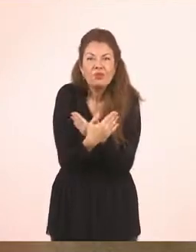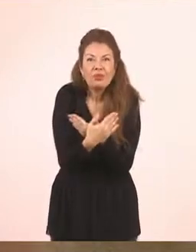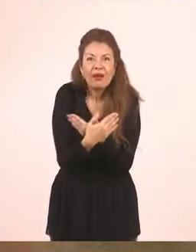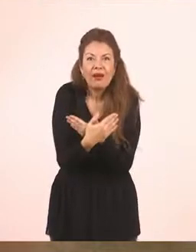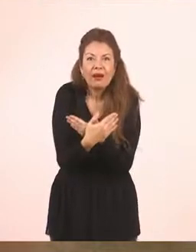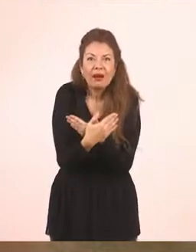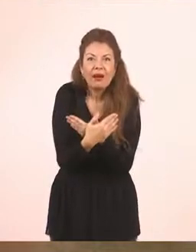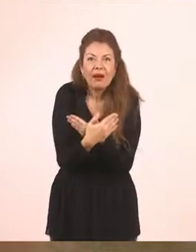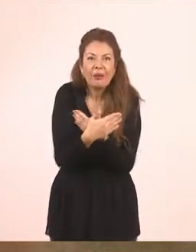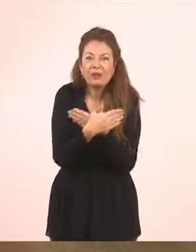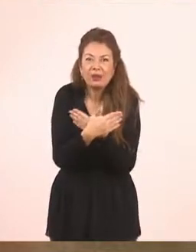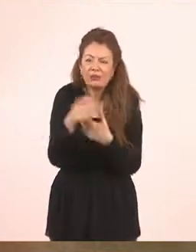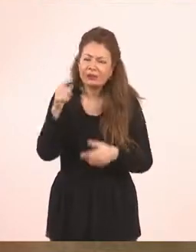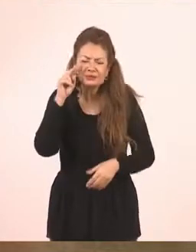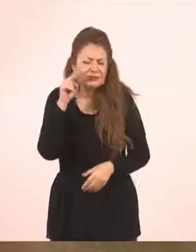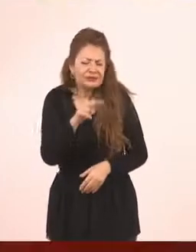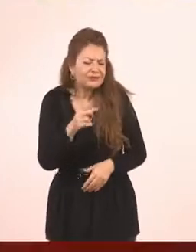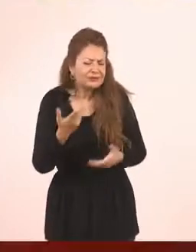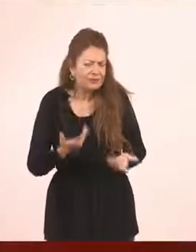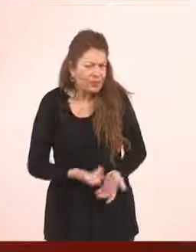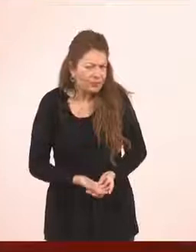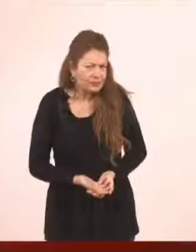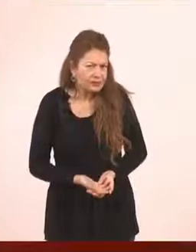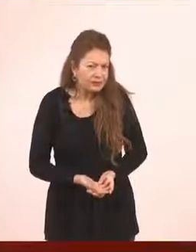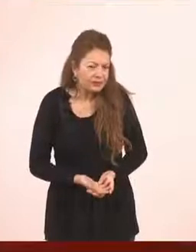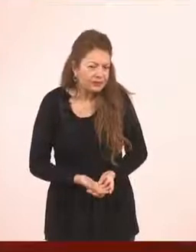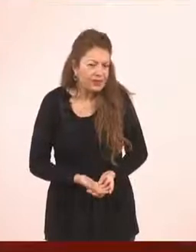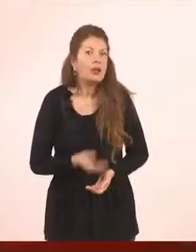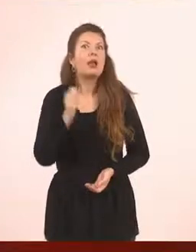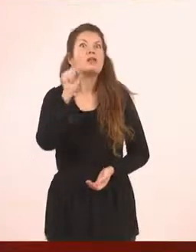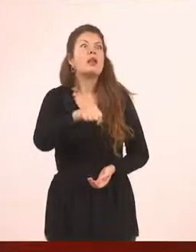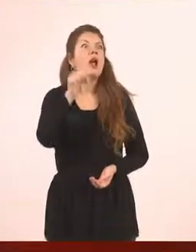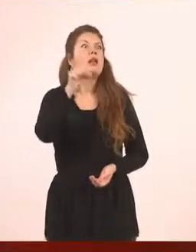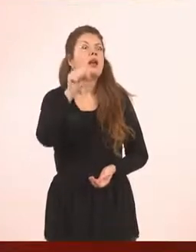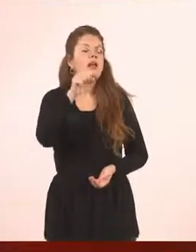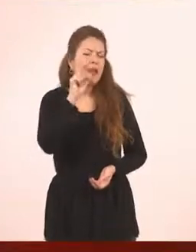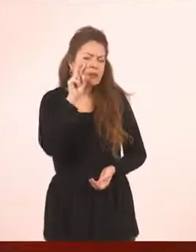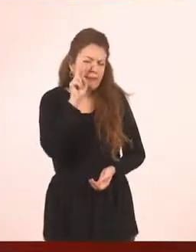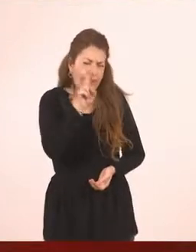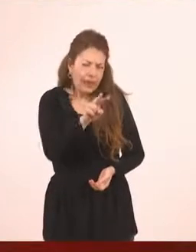Πεταλούδα. Μήπως παρατηρείς κάτι? Ναι.